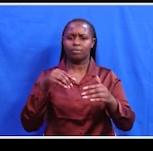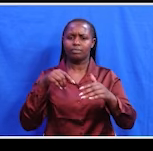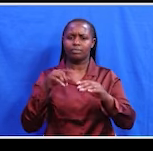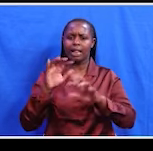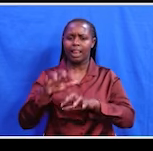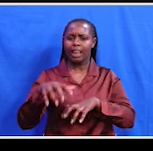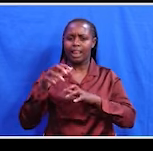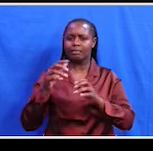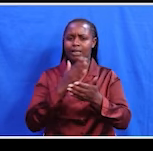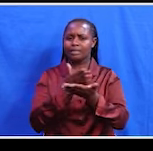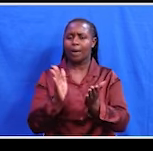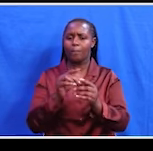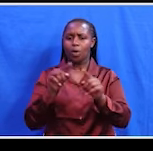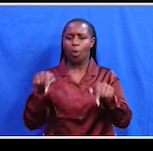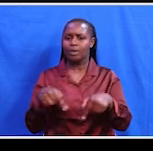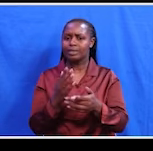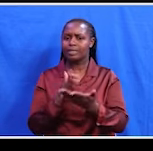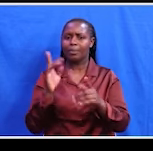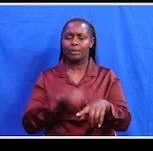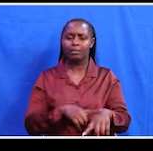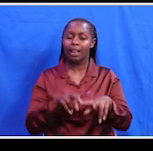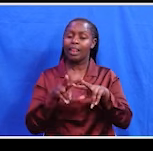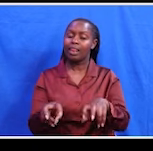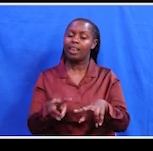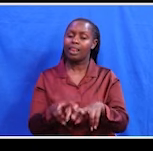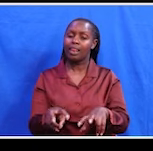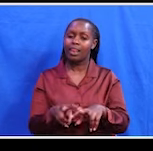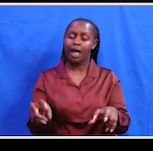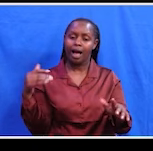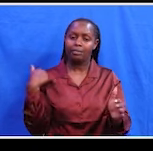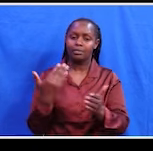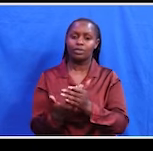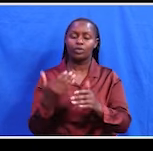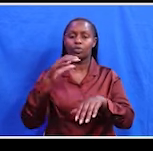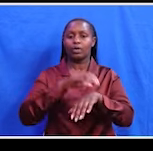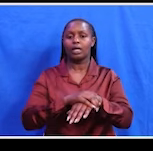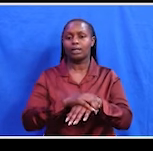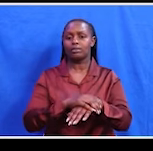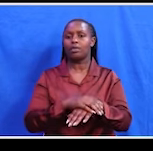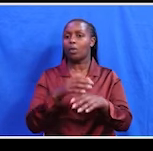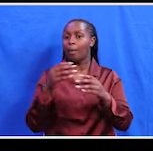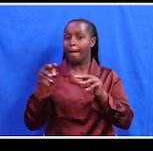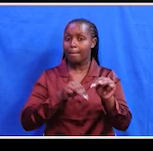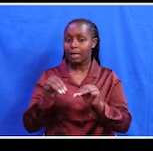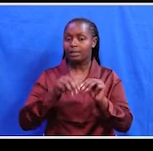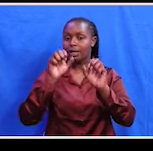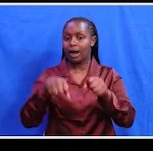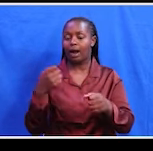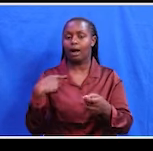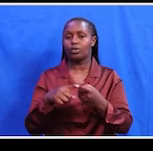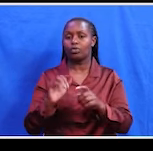Nilikuwa wakati ukame unatafuta maji una soak chini kabisa ndio at least uweze kufanya nini, ndio uweze kuchimba shimo.